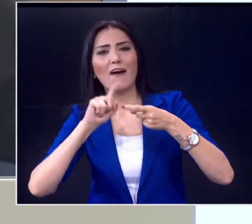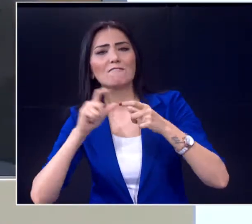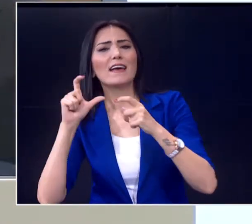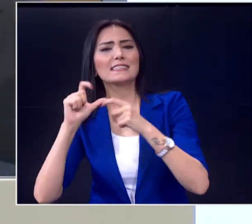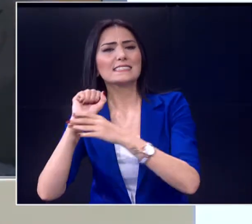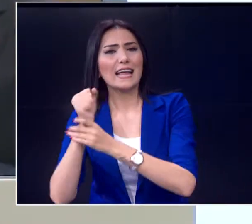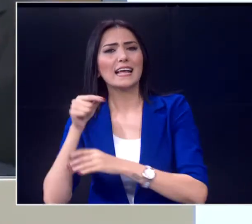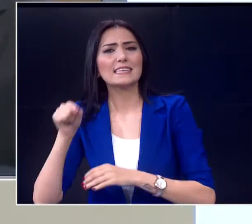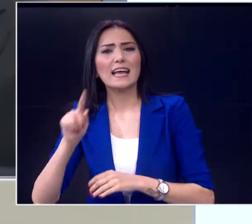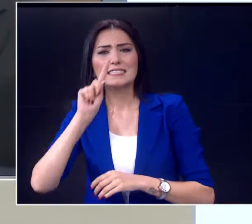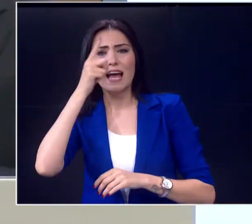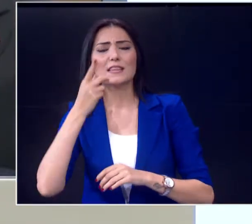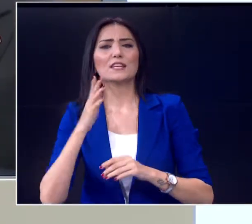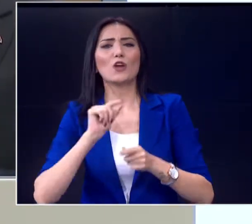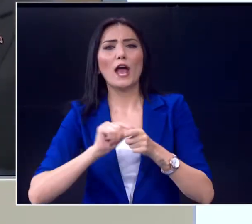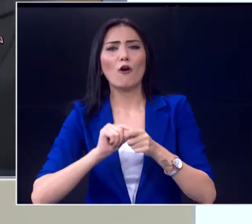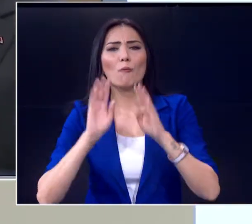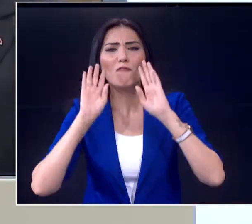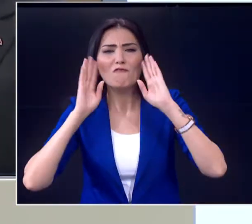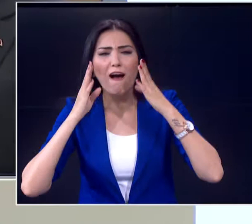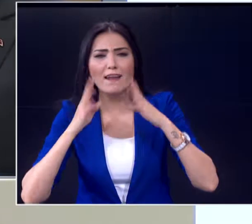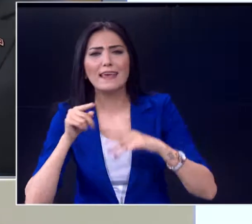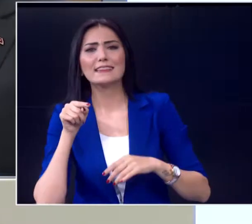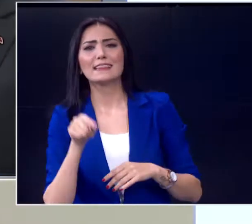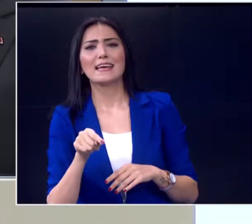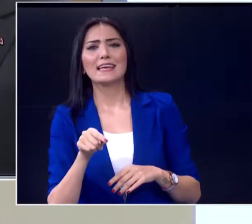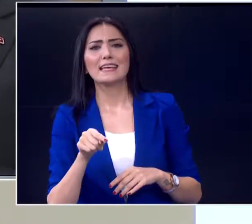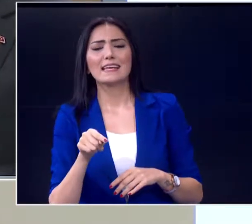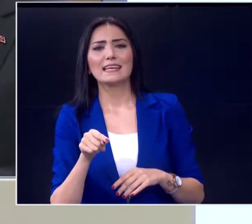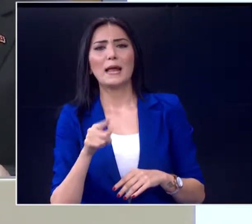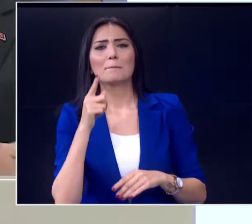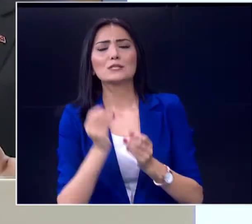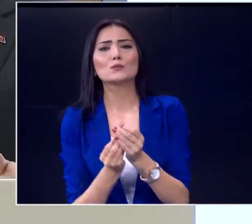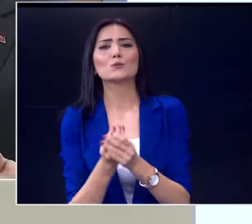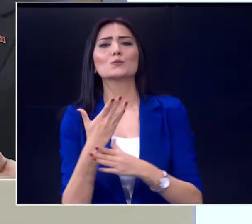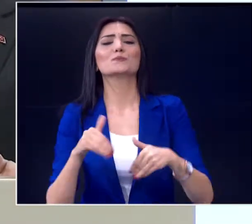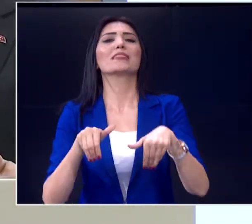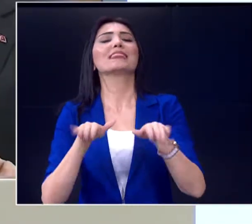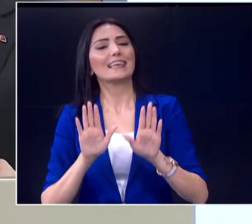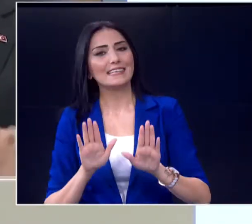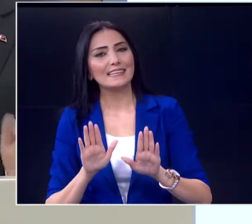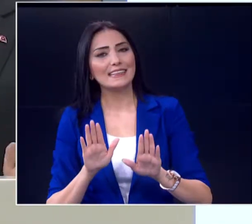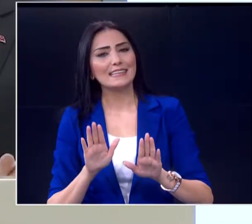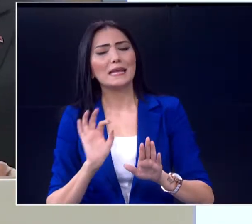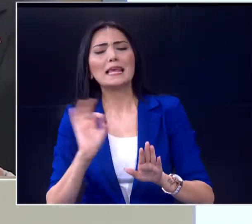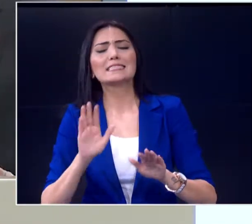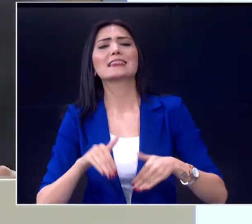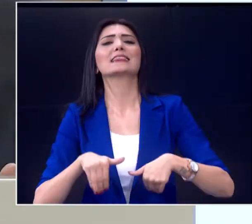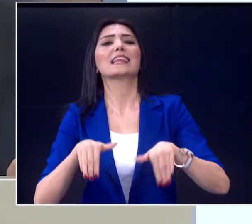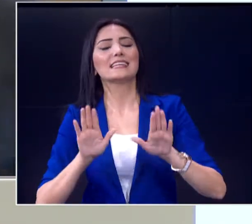ekonomi faaliyetleriyle iştigal eden bir kurum değildir. Kesim